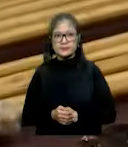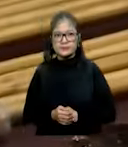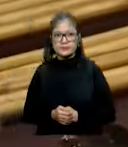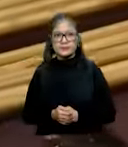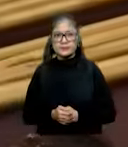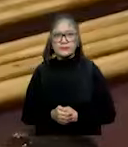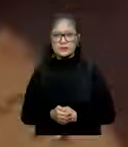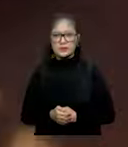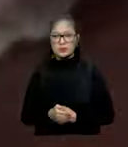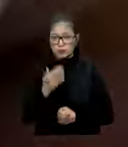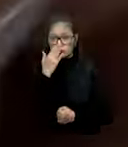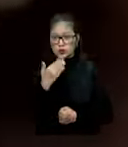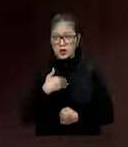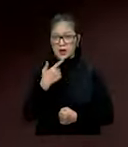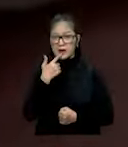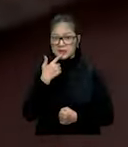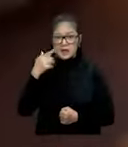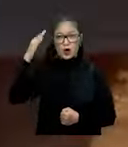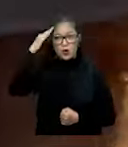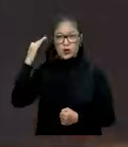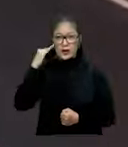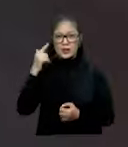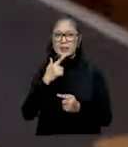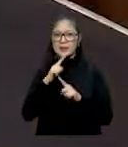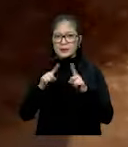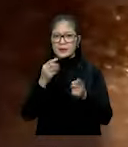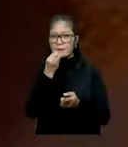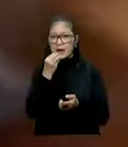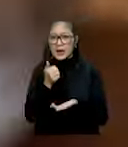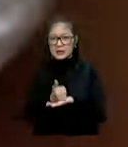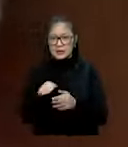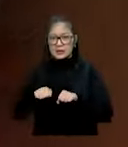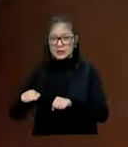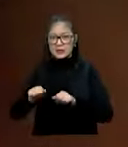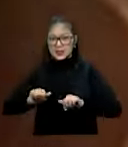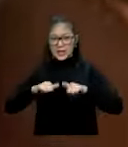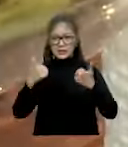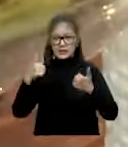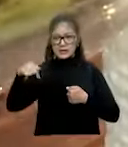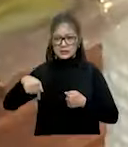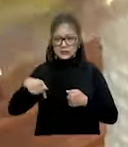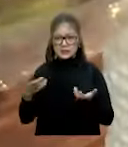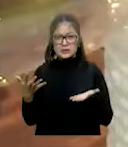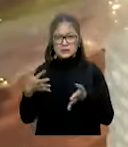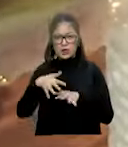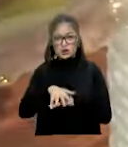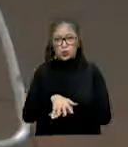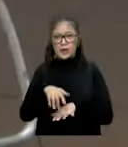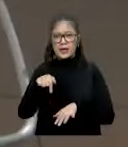Kendati memiliki cita rasa Korea, namun sejumlah makanan khas kaki lima di G-Town Square Tangerang Banten sudah disesuaikan dengan lidah